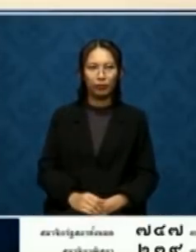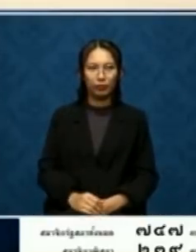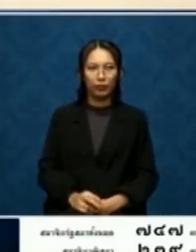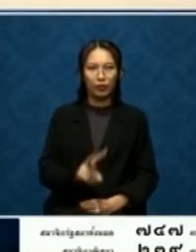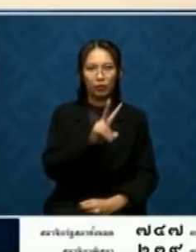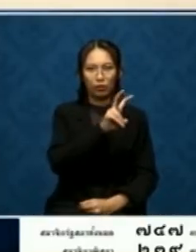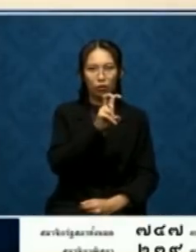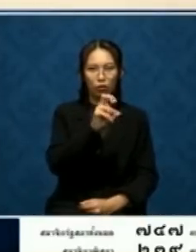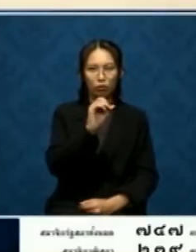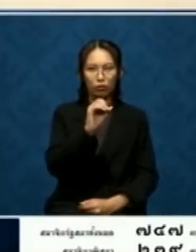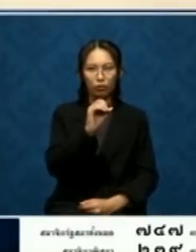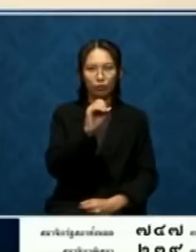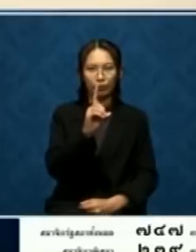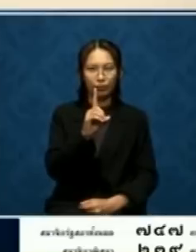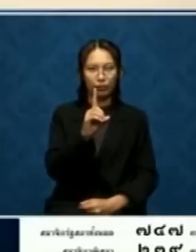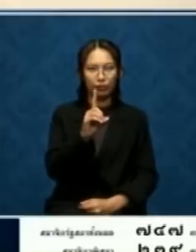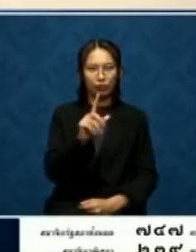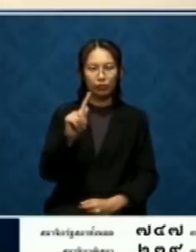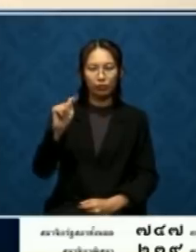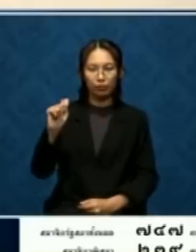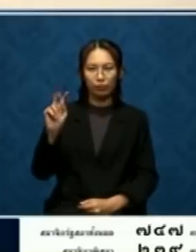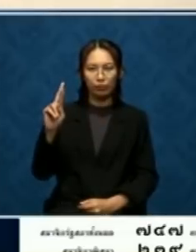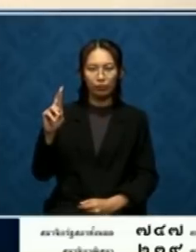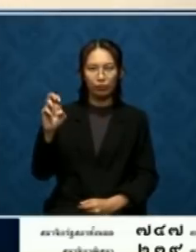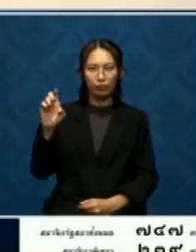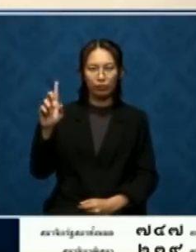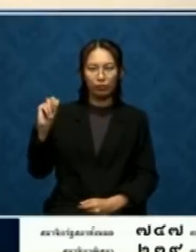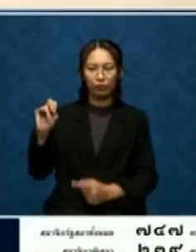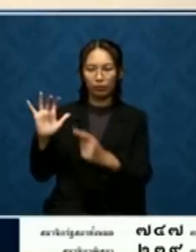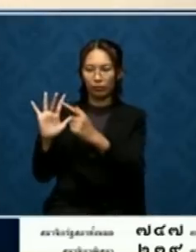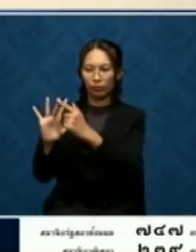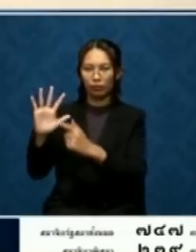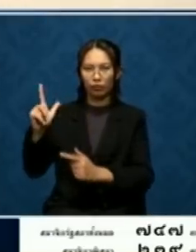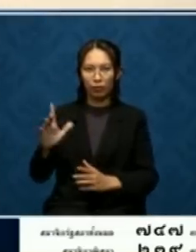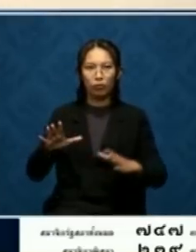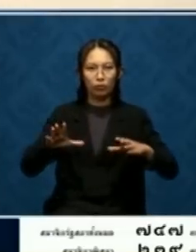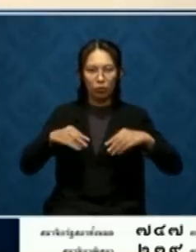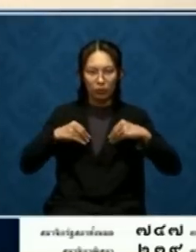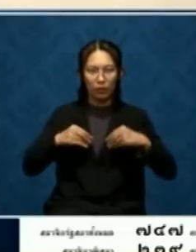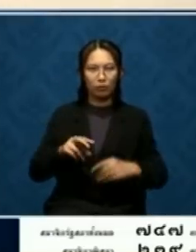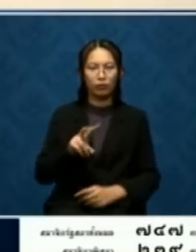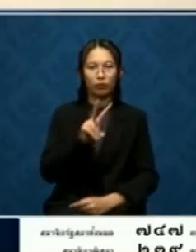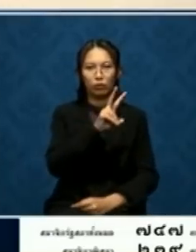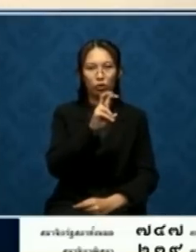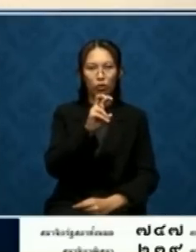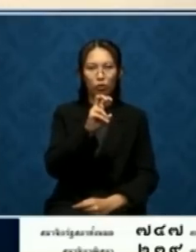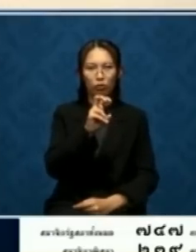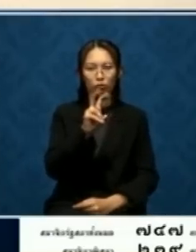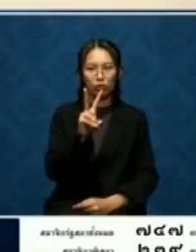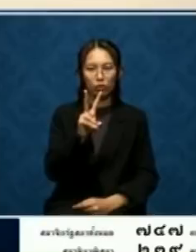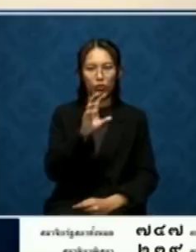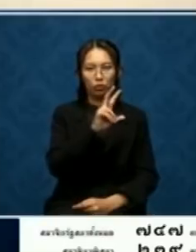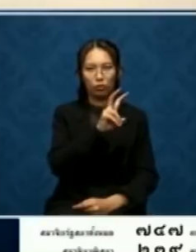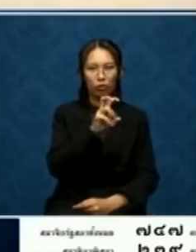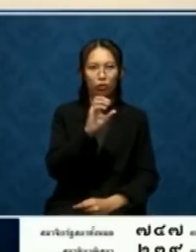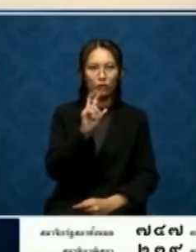ไว้นะครับว่าพรรคสองลุงนะครับกับสวเนี่ยเขาเหมือนเหล้าพ่วงเบียร์มาด้วยกันไปด้วยกันมาด้วยกันอะไรต่าง